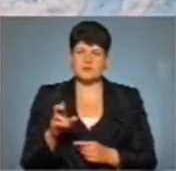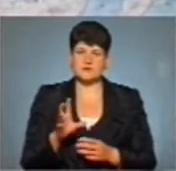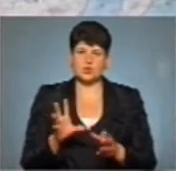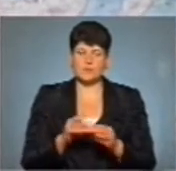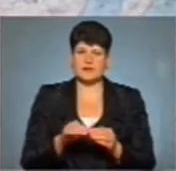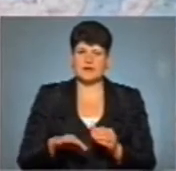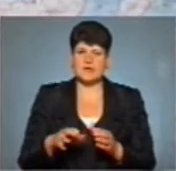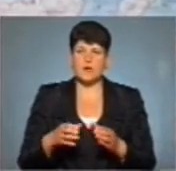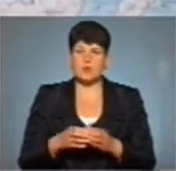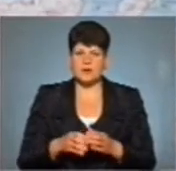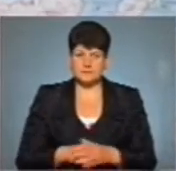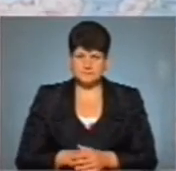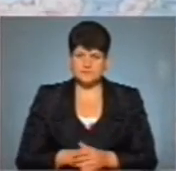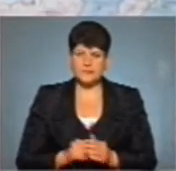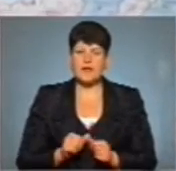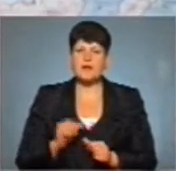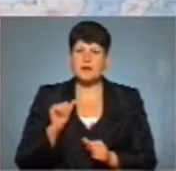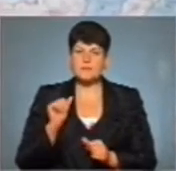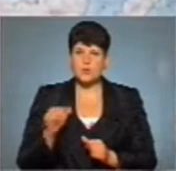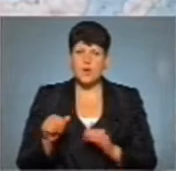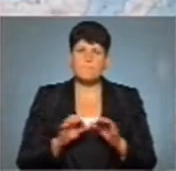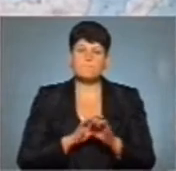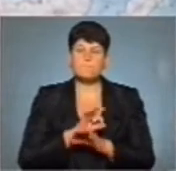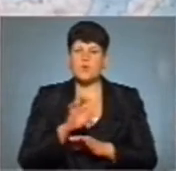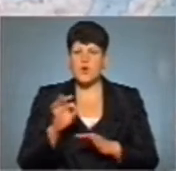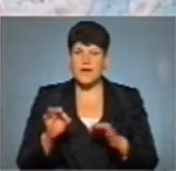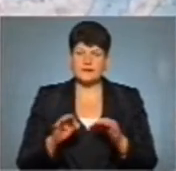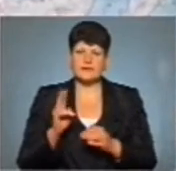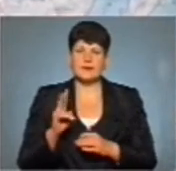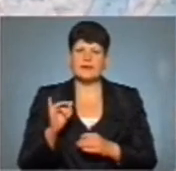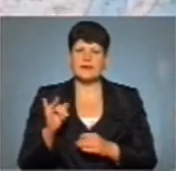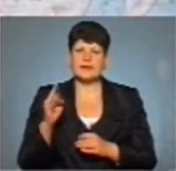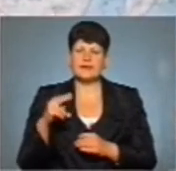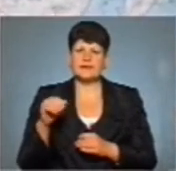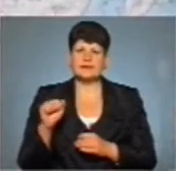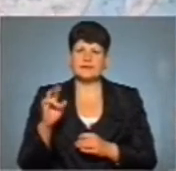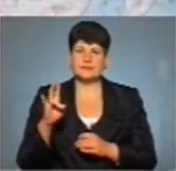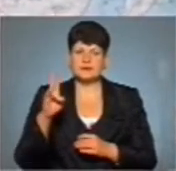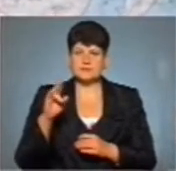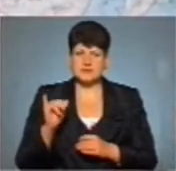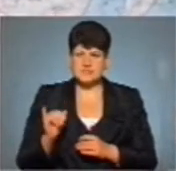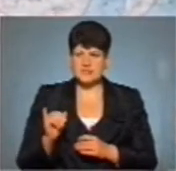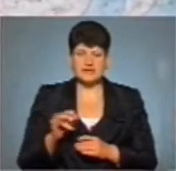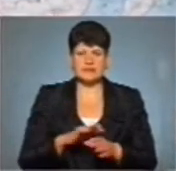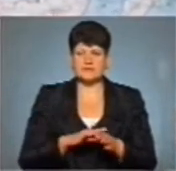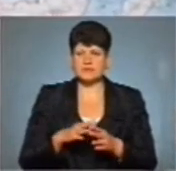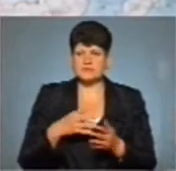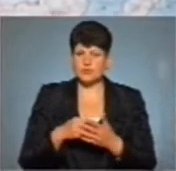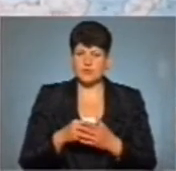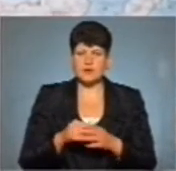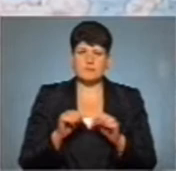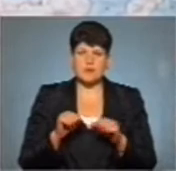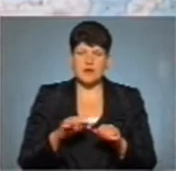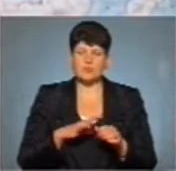територіальної громади. Крім того, проектна Киданецька громада, яка не реалізувала своє право на утворення, але